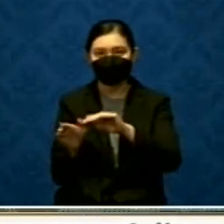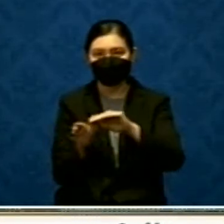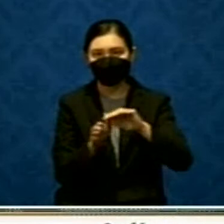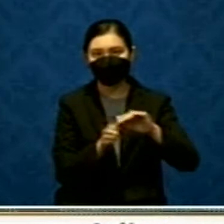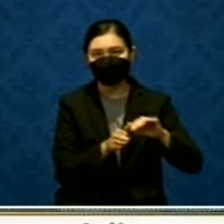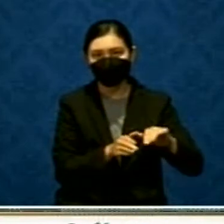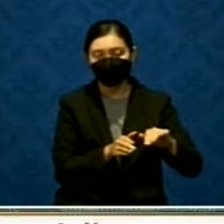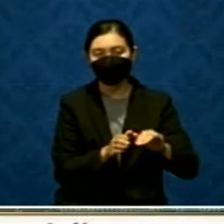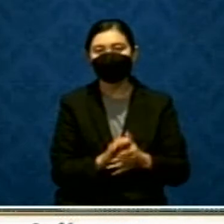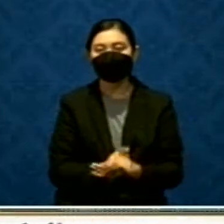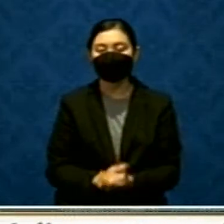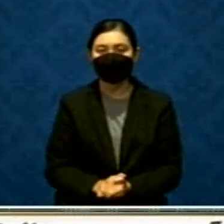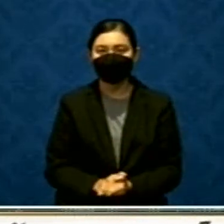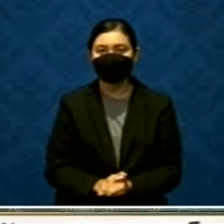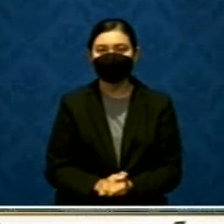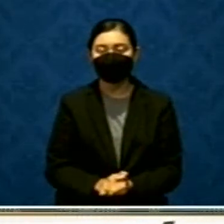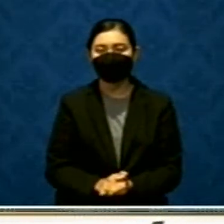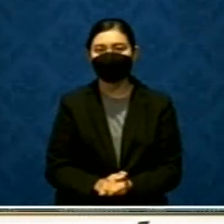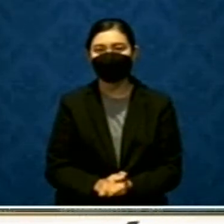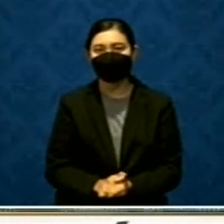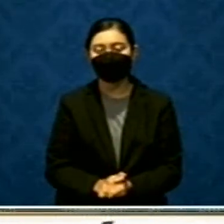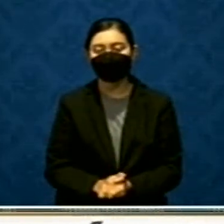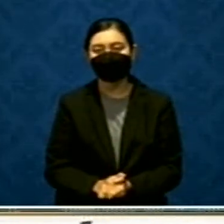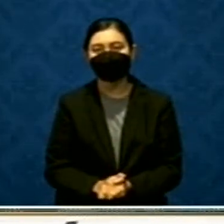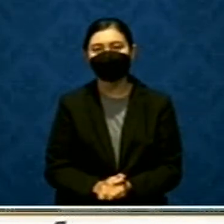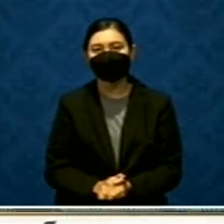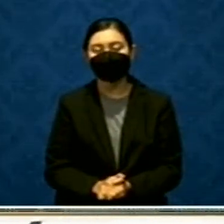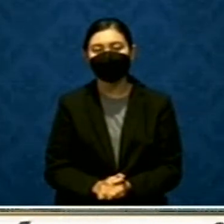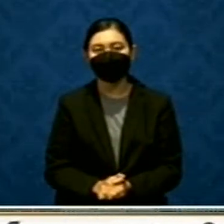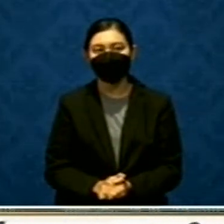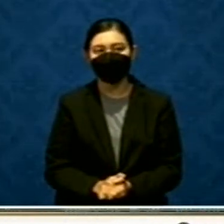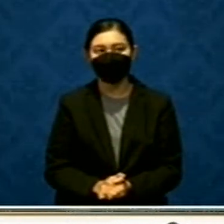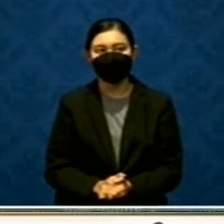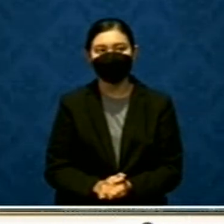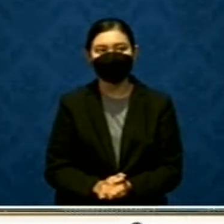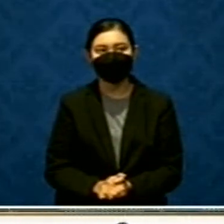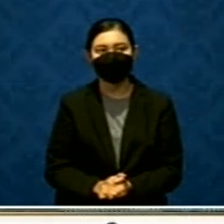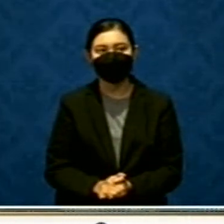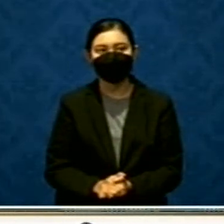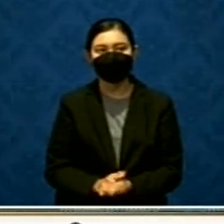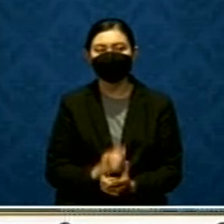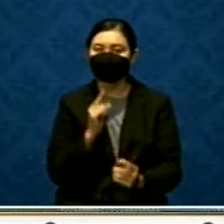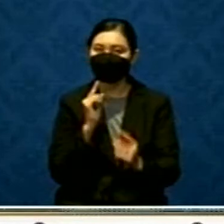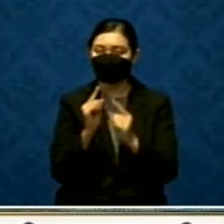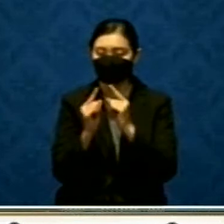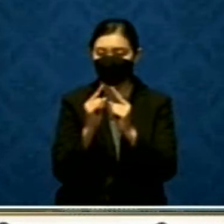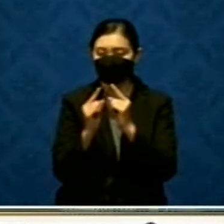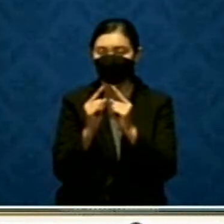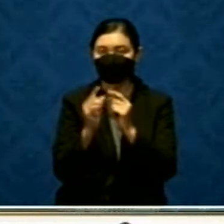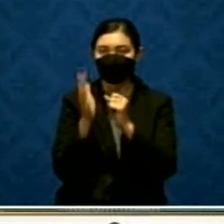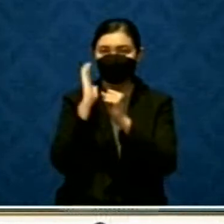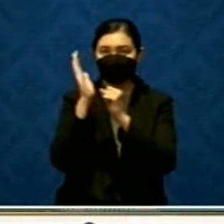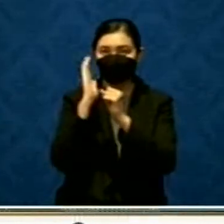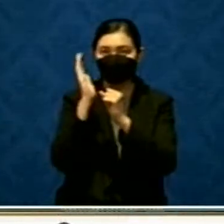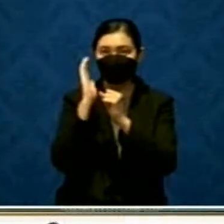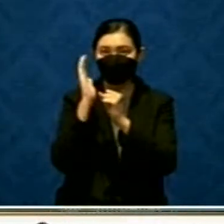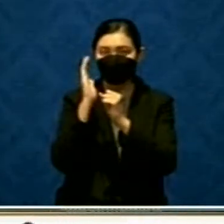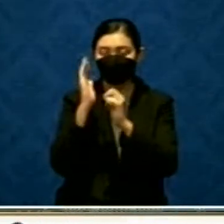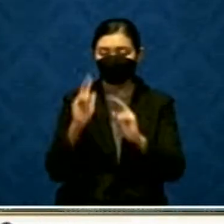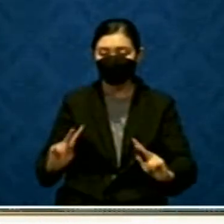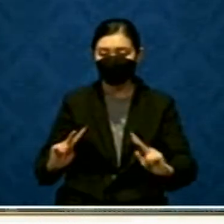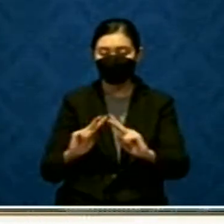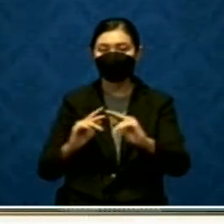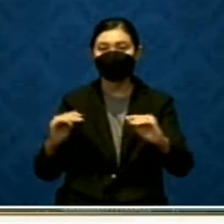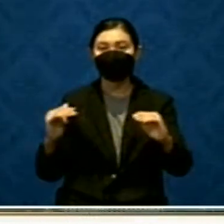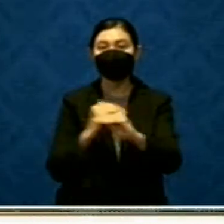ราบเรียนผ่านท่านประธานนะครับไปยังท่านสมาชิกก็คือว่ามีการอภิปรายว่างบประมาณเนี่ยของกรมทางหลวงบริบท